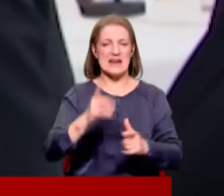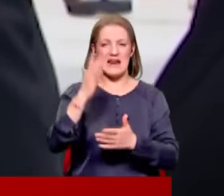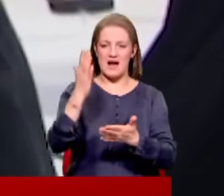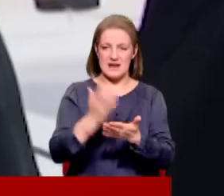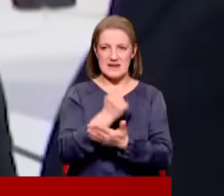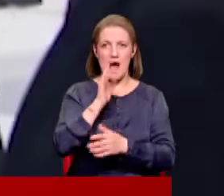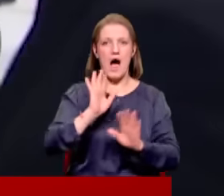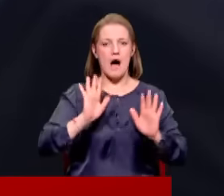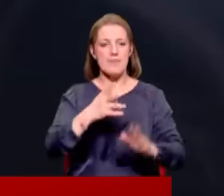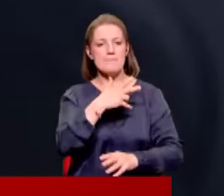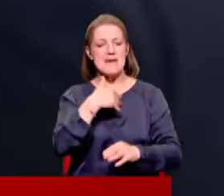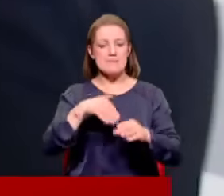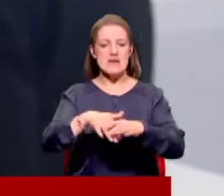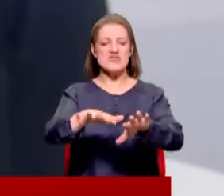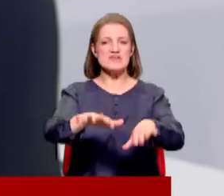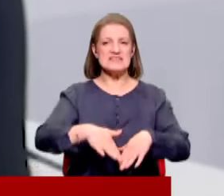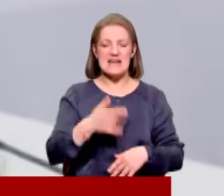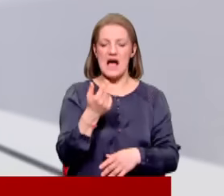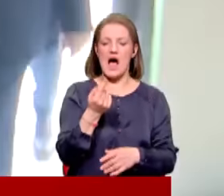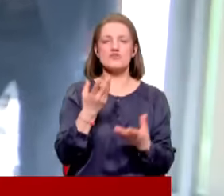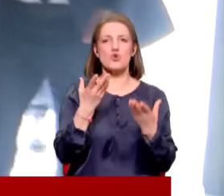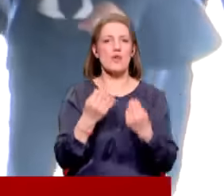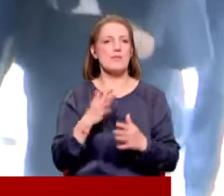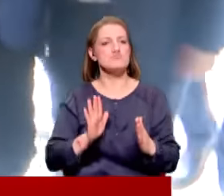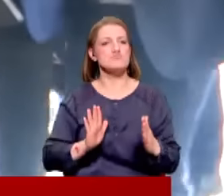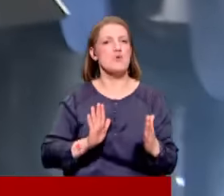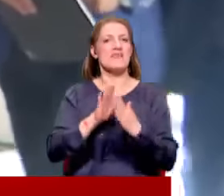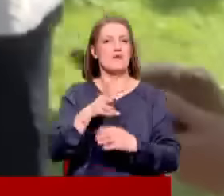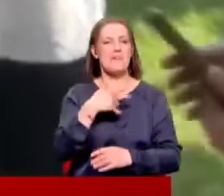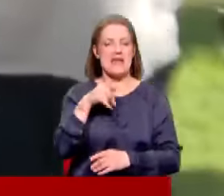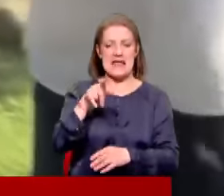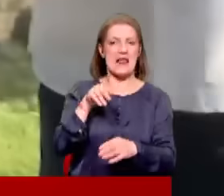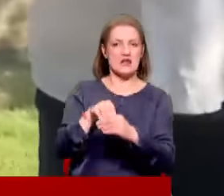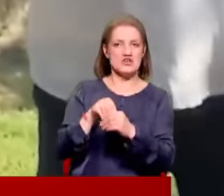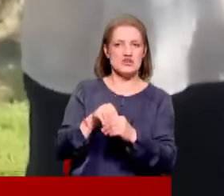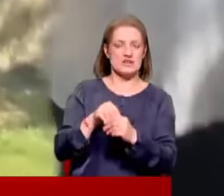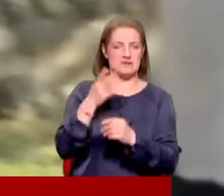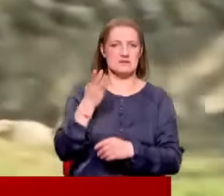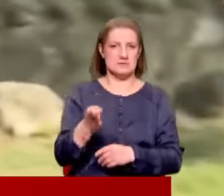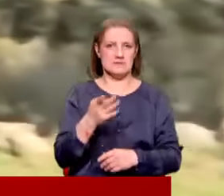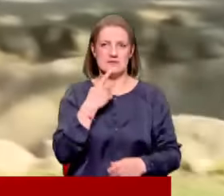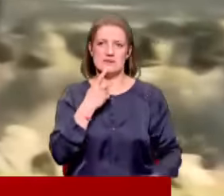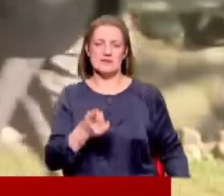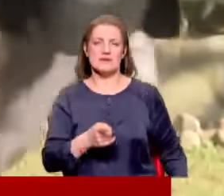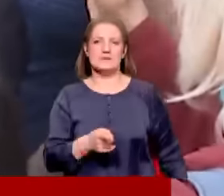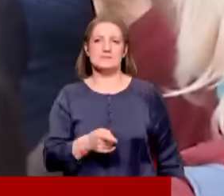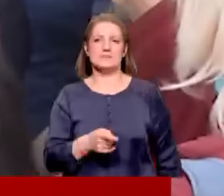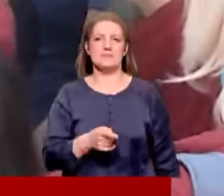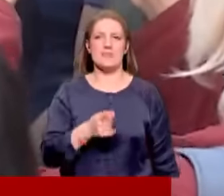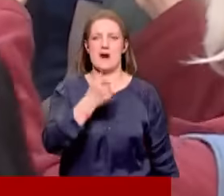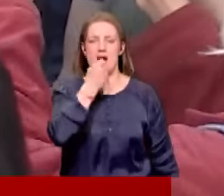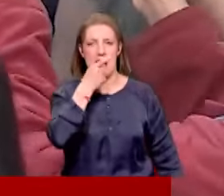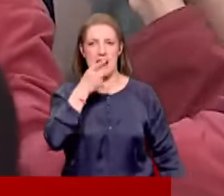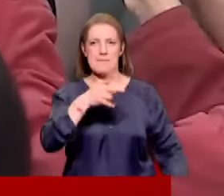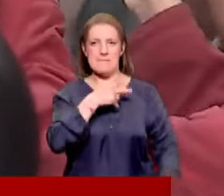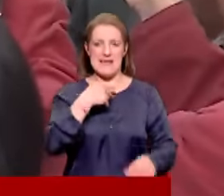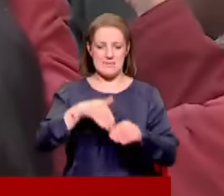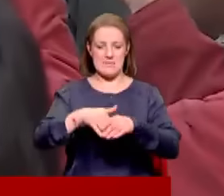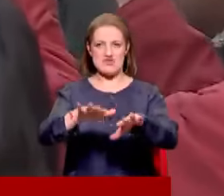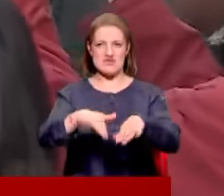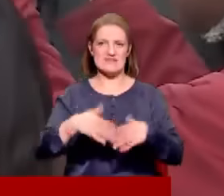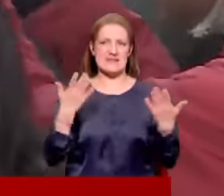kazanan ama belediye meclisinde azınlıkta kalan muhalefet belediyeleri için topal ördek benzetmesi yapmış. Ankara'da belediye